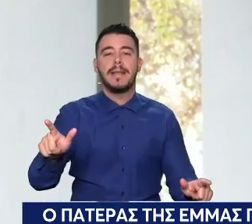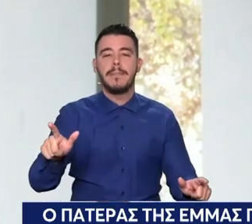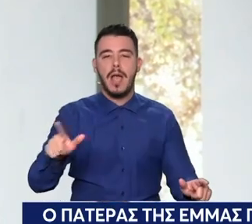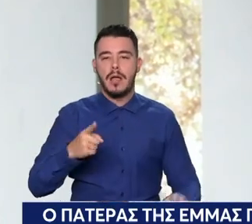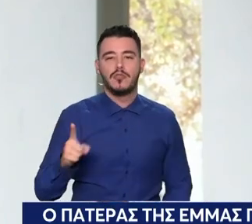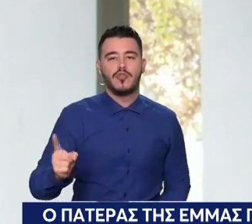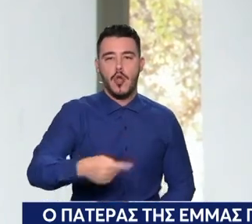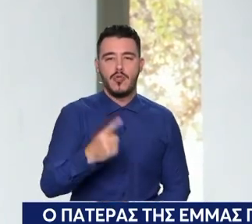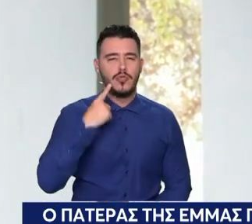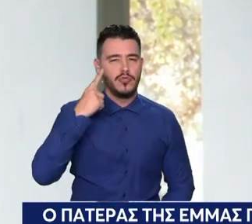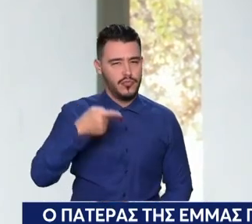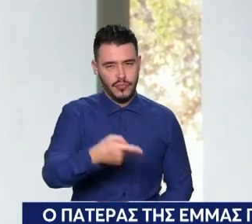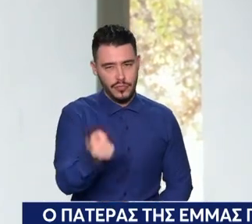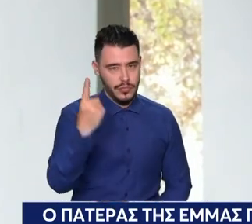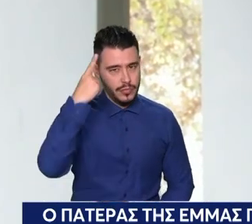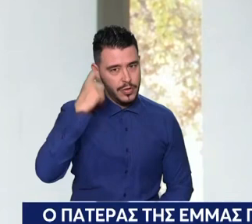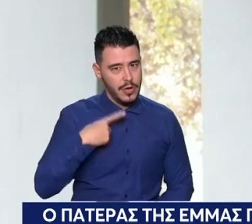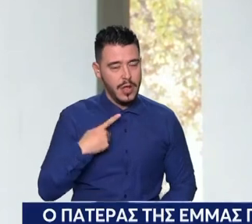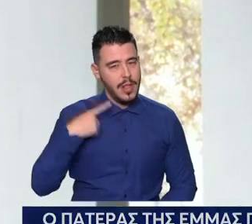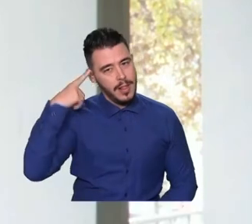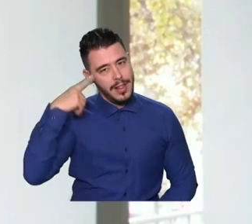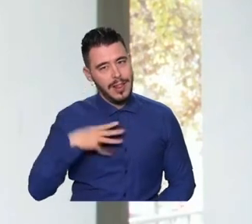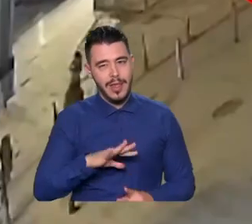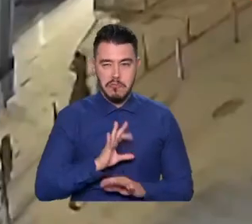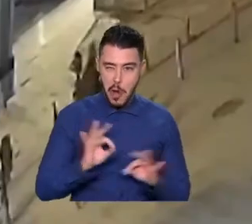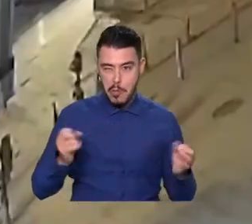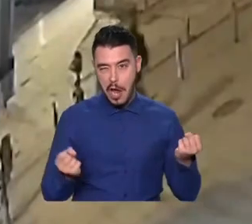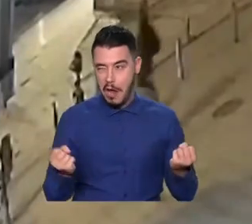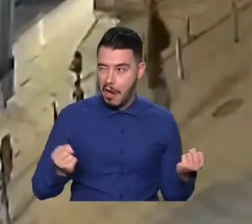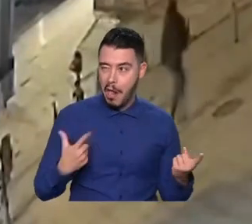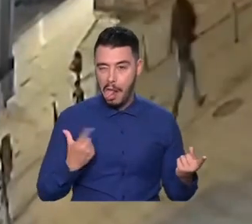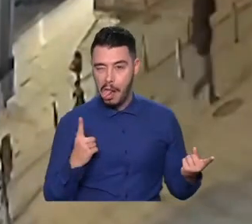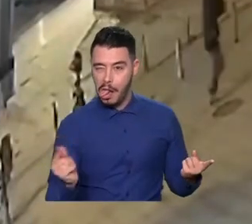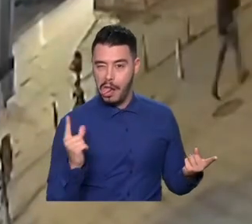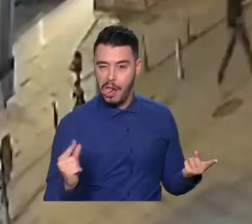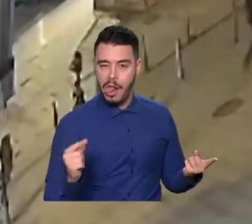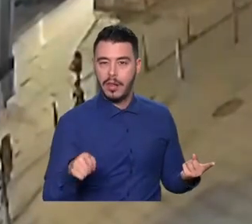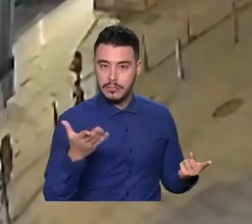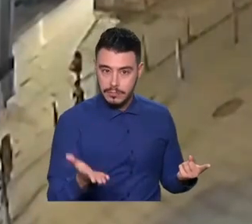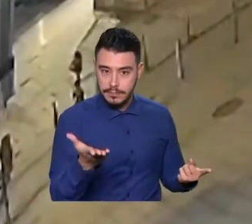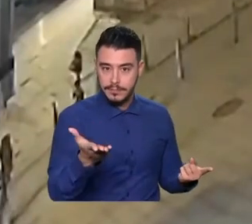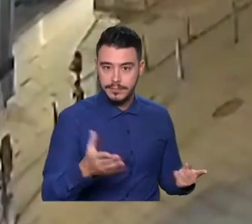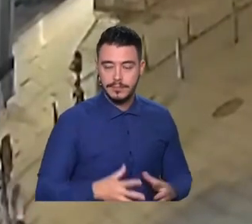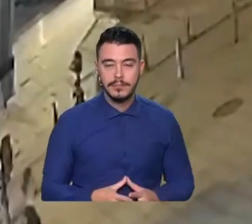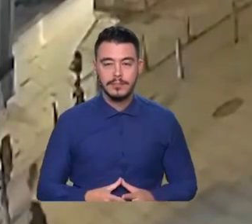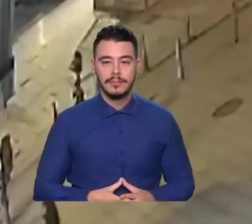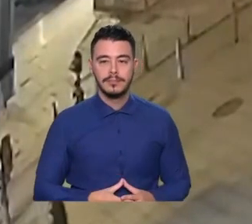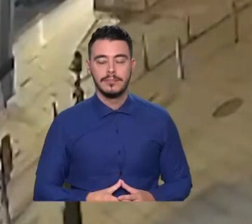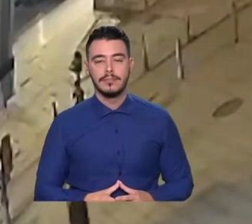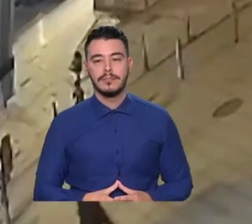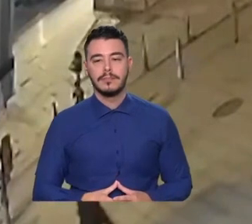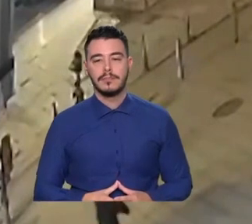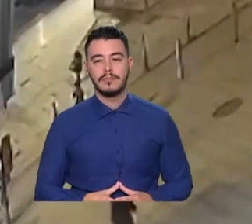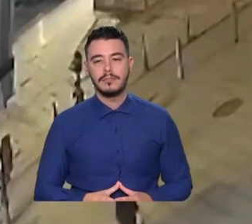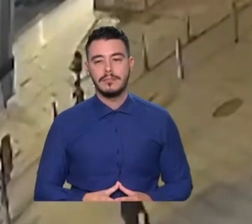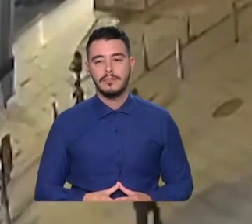υπόλοιπους που κυκλοφοράνε εκεί έξω και νομίζουν ότι ο δρόμος είναι πίστα. Ο οδηγός που καταδικάστηκε υποστήριξε πως εκείνο το βράδυ δεν έτρεχε πάνω